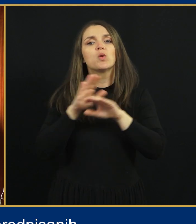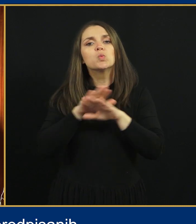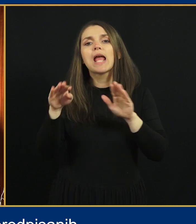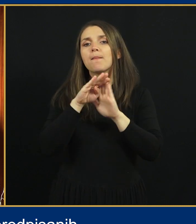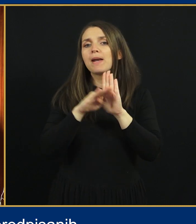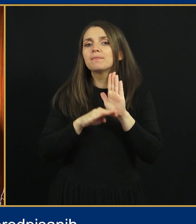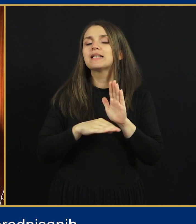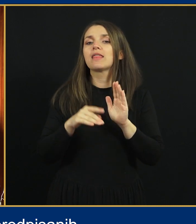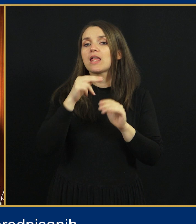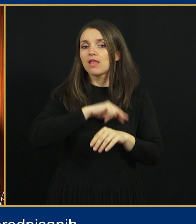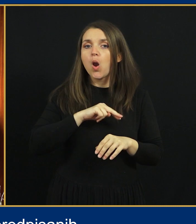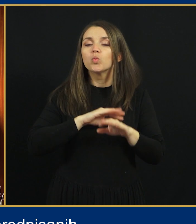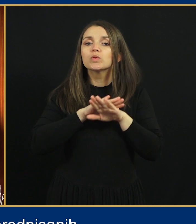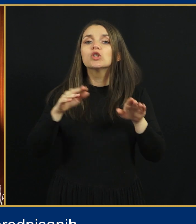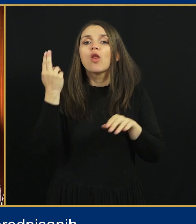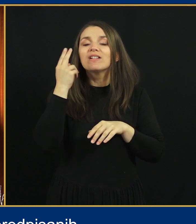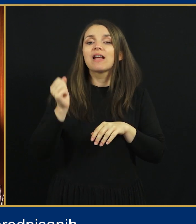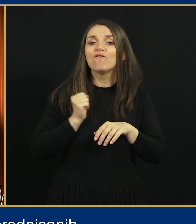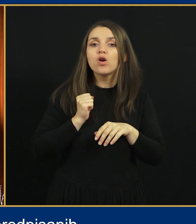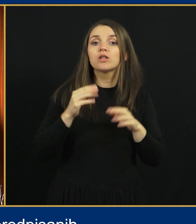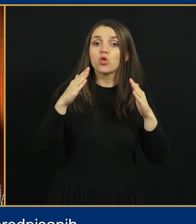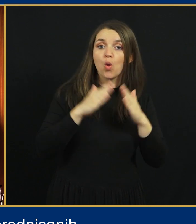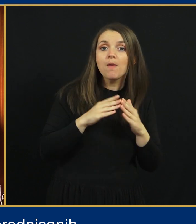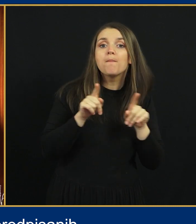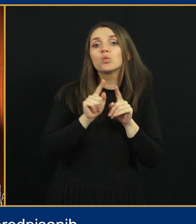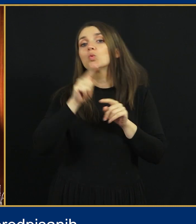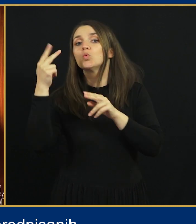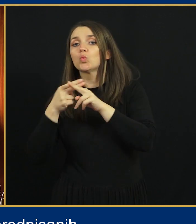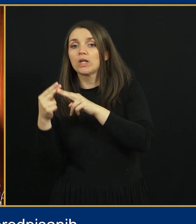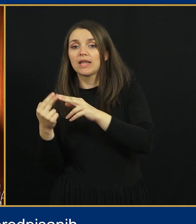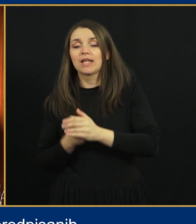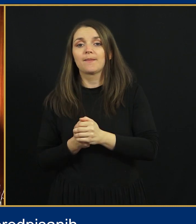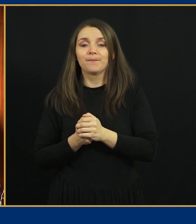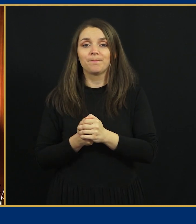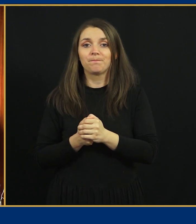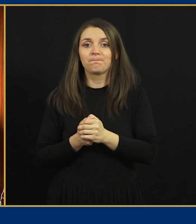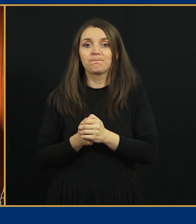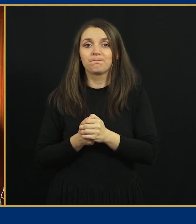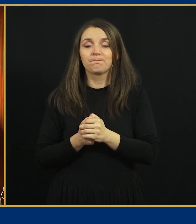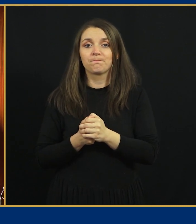vseh predpisanih nalog Slovenske vojske doma in tudi v tujini.